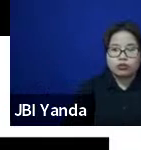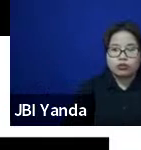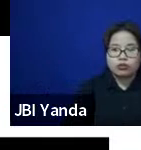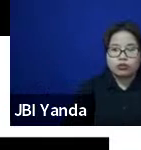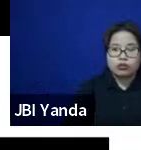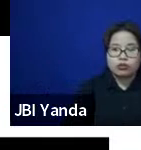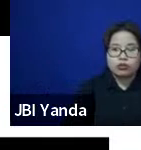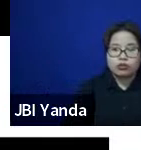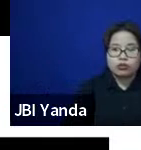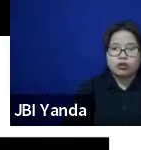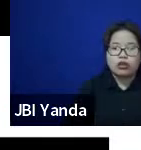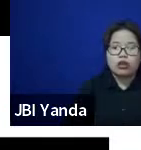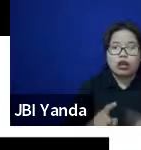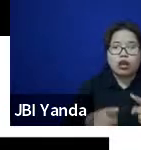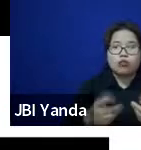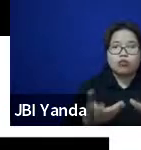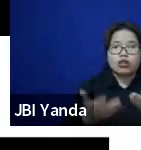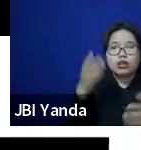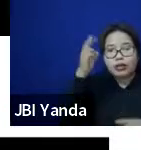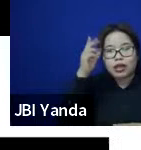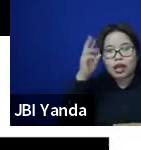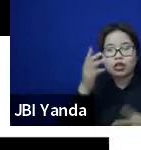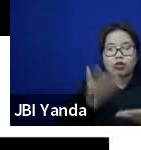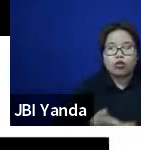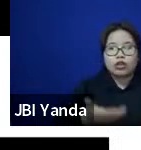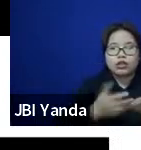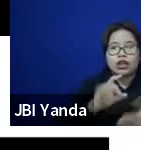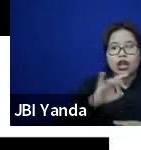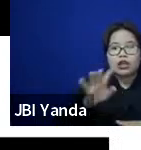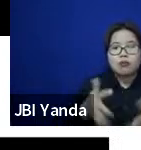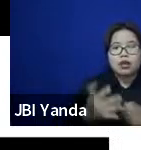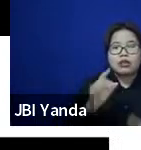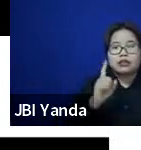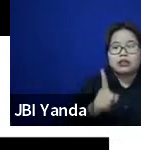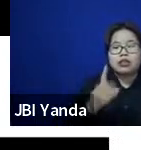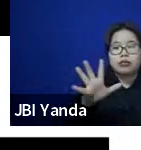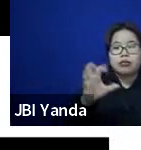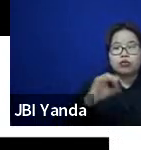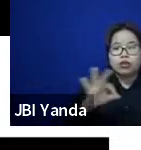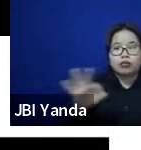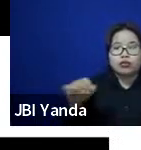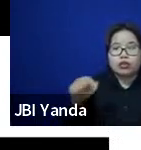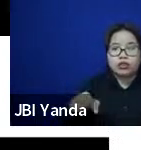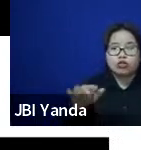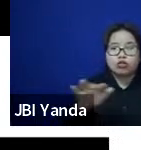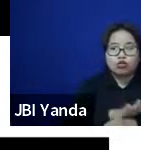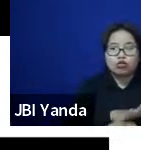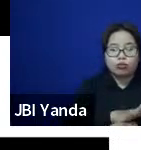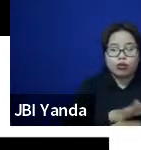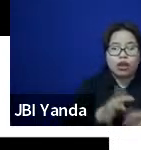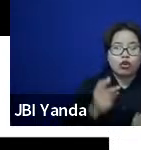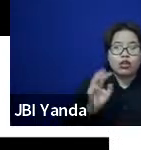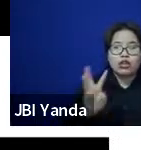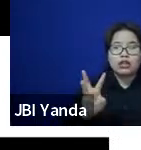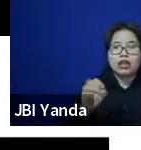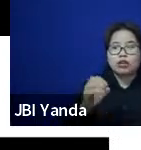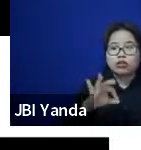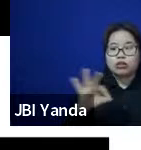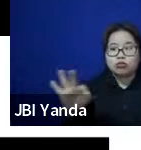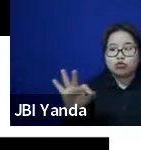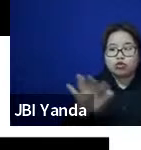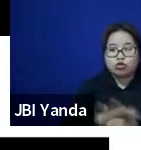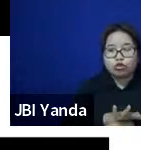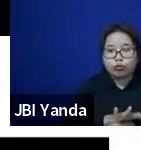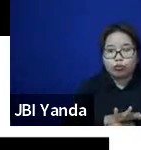dibutuhkan untuk kondisi-kondisi lain. Apakah 150.000 ini perlu mencukupi atau 300.000 mencukupi?